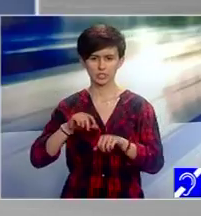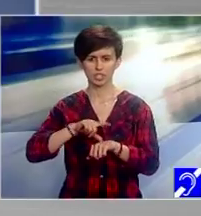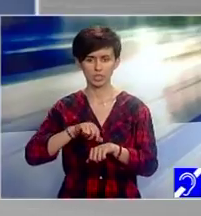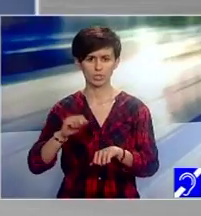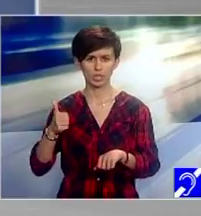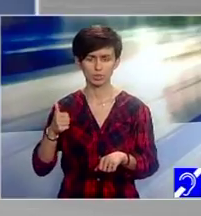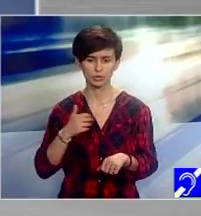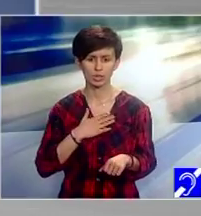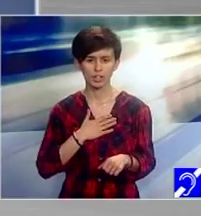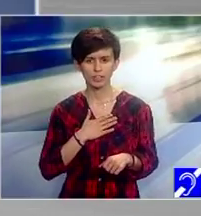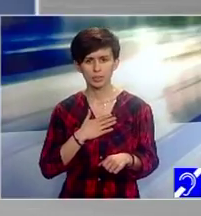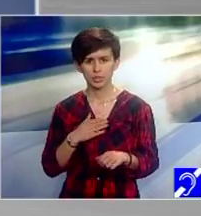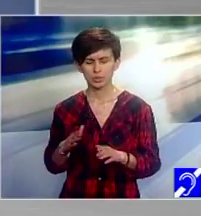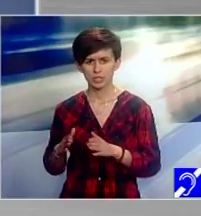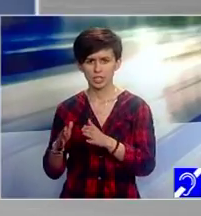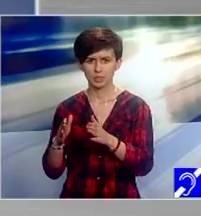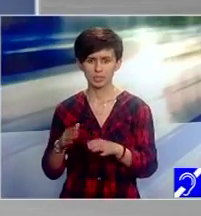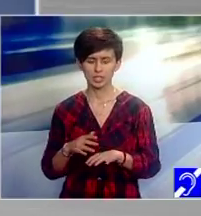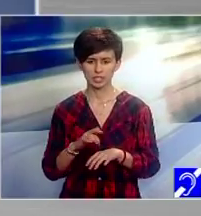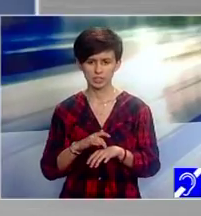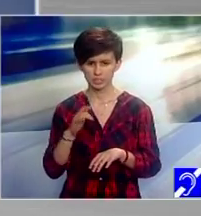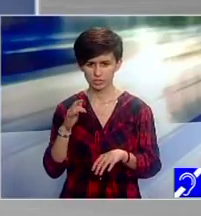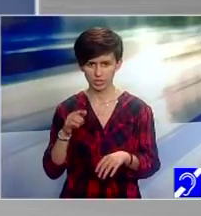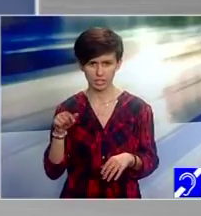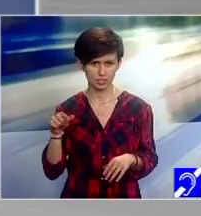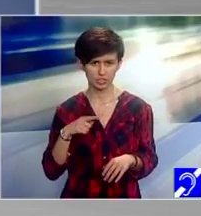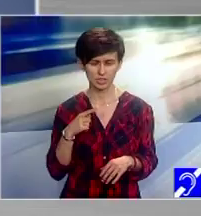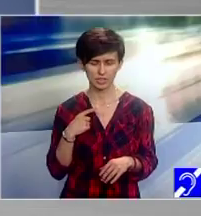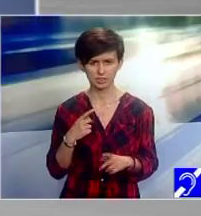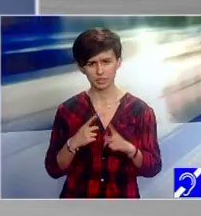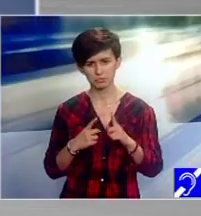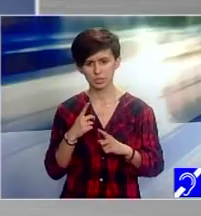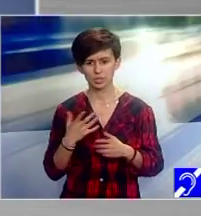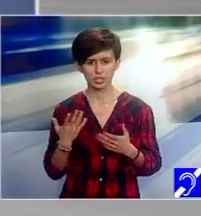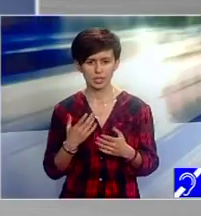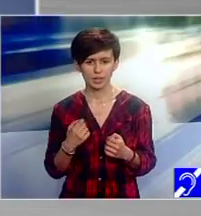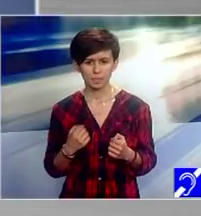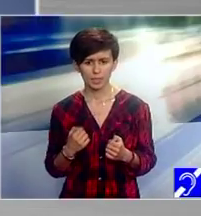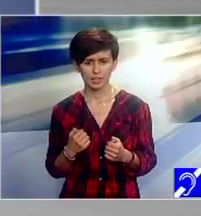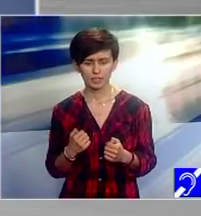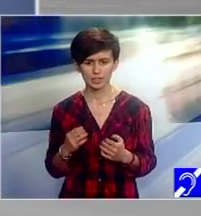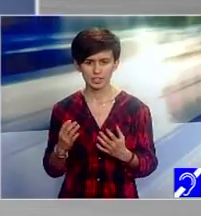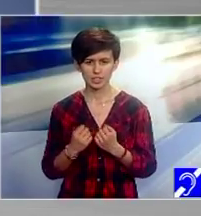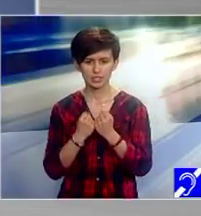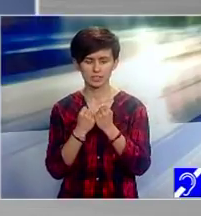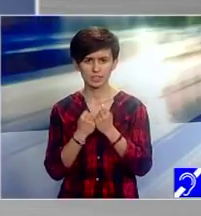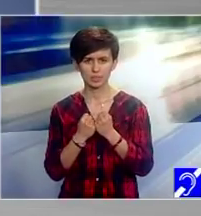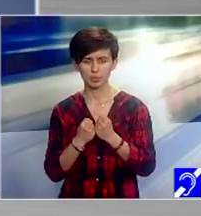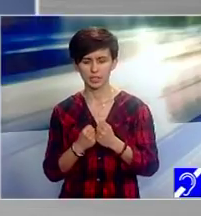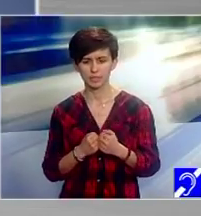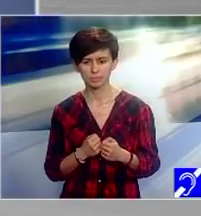un labirint senzorial. Să știți că este un labirint din care cu siguranță veți scăpa nevătămați. Este